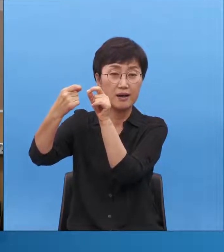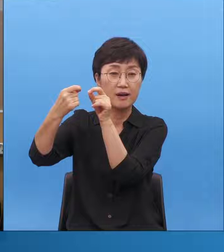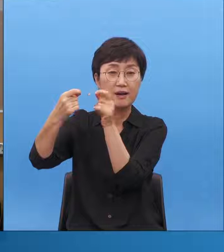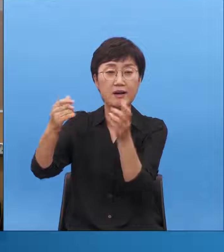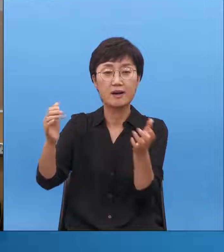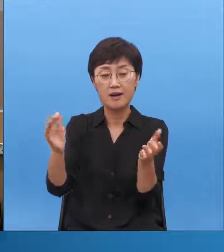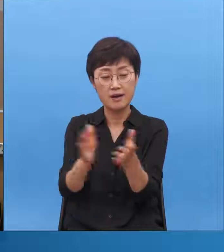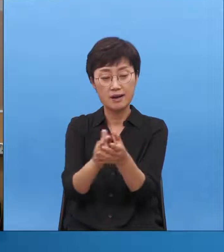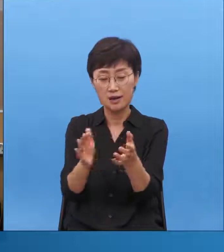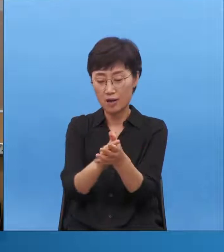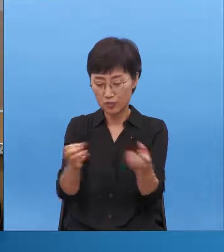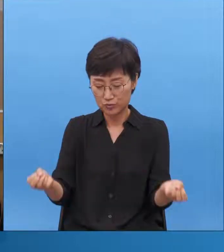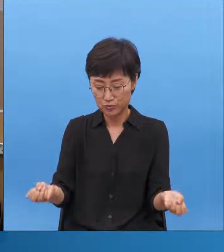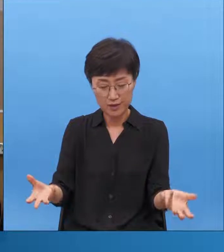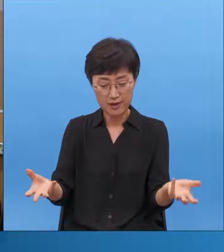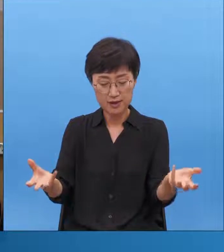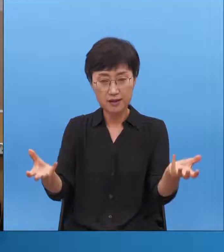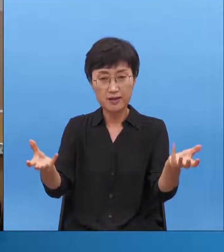가깝도다.